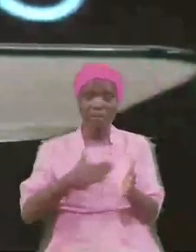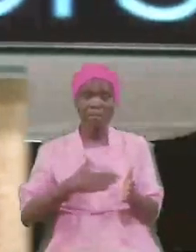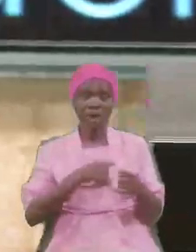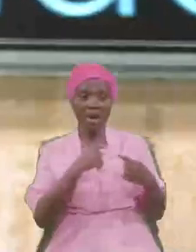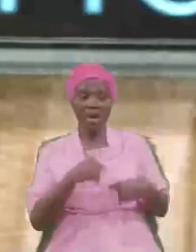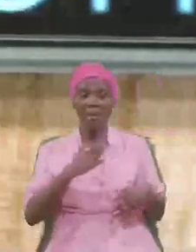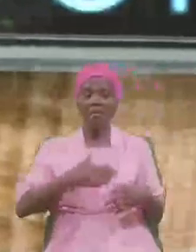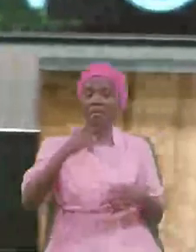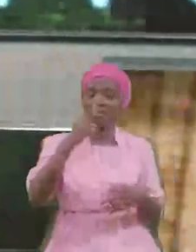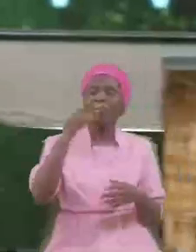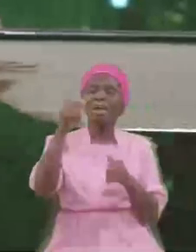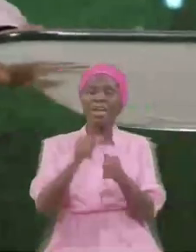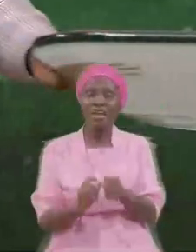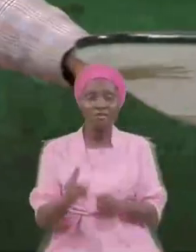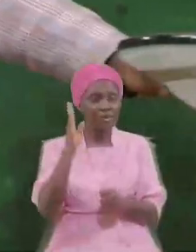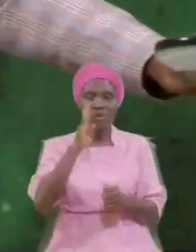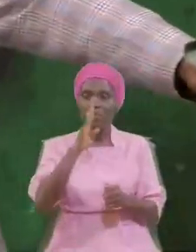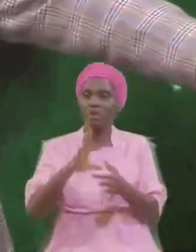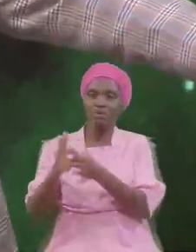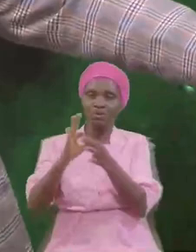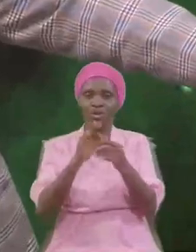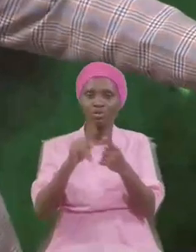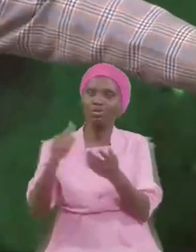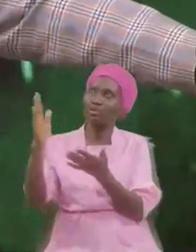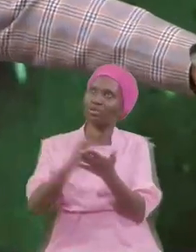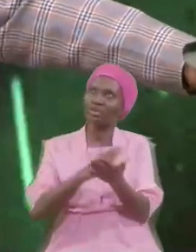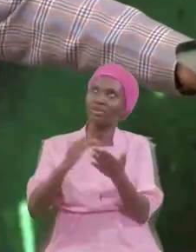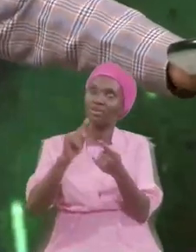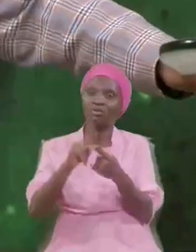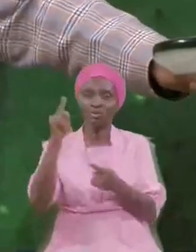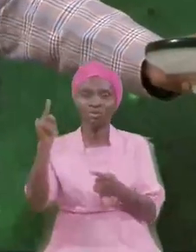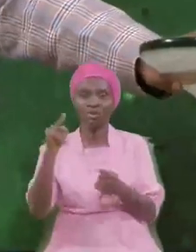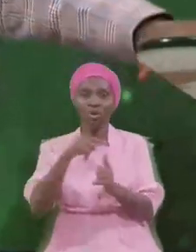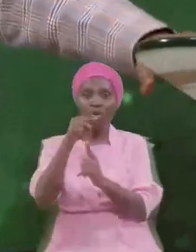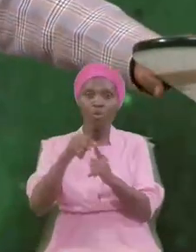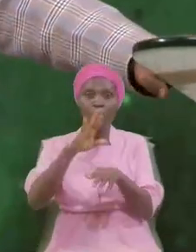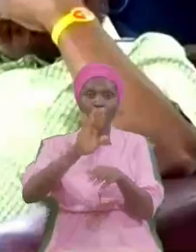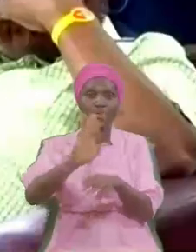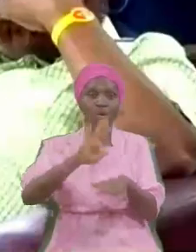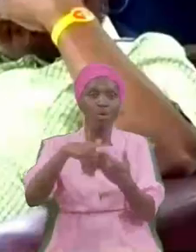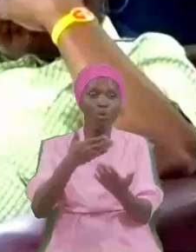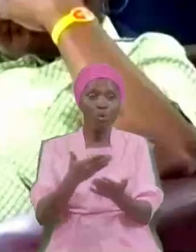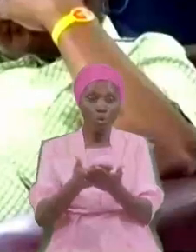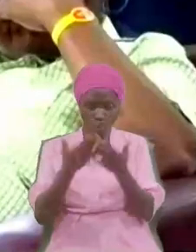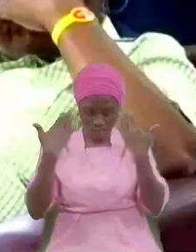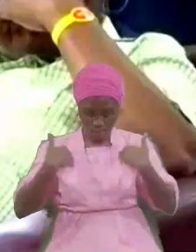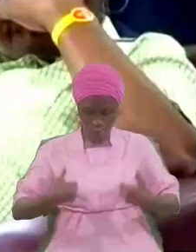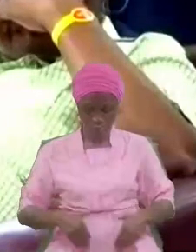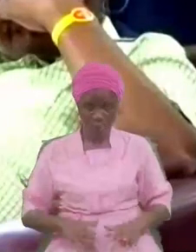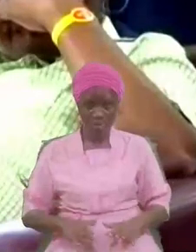lèvres vont s'unir pour louer l'Éternel. Lorsque tout votre être chante,